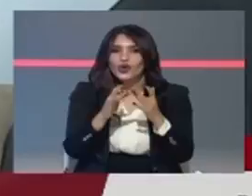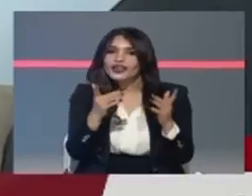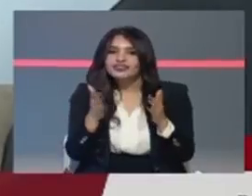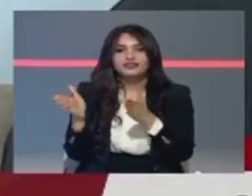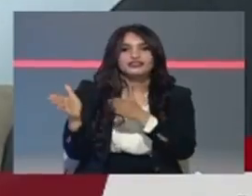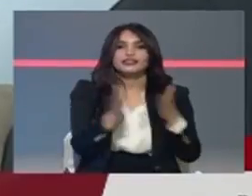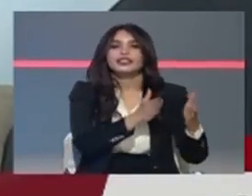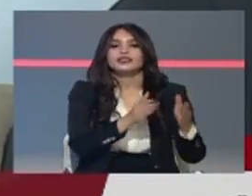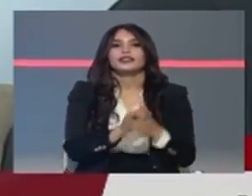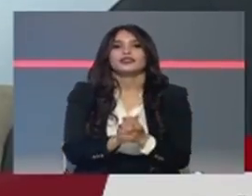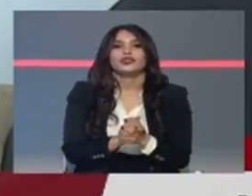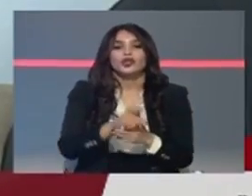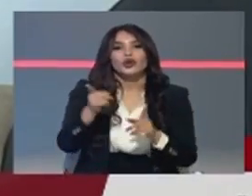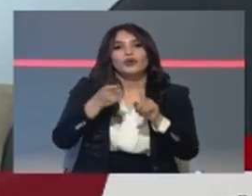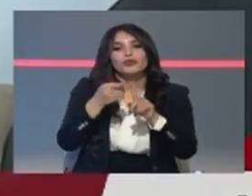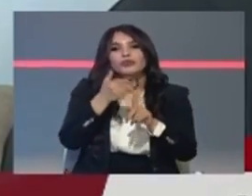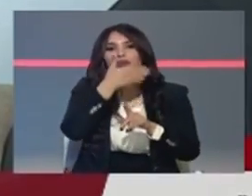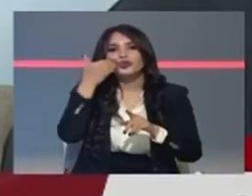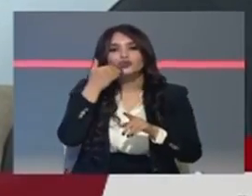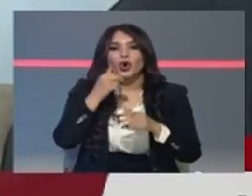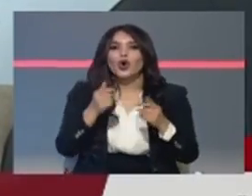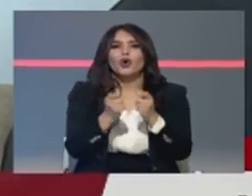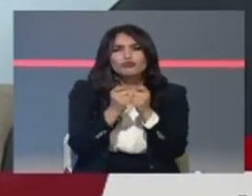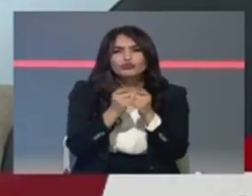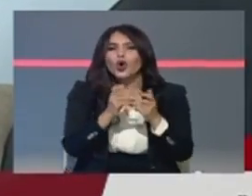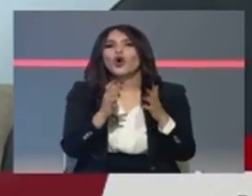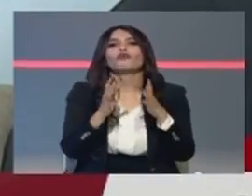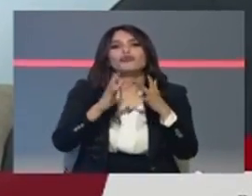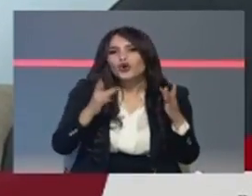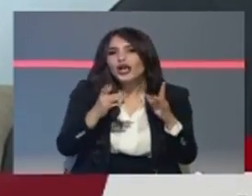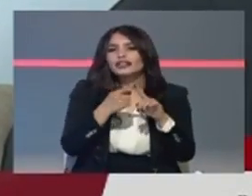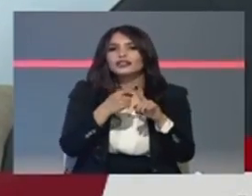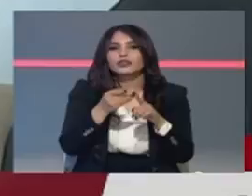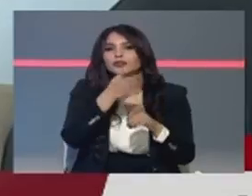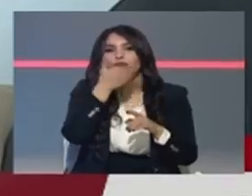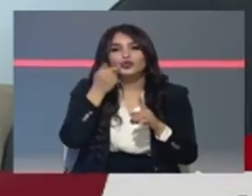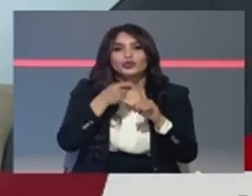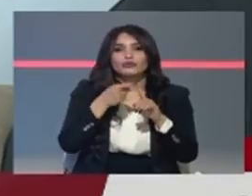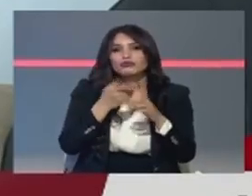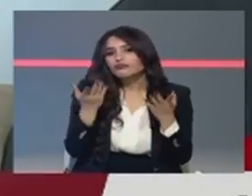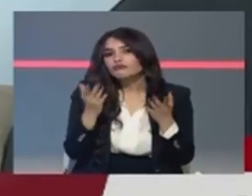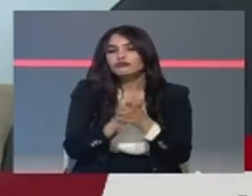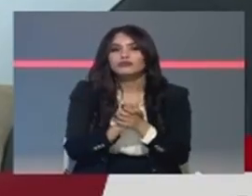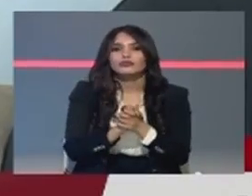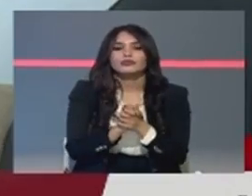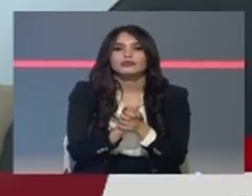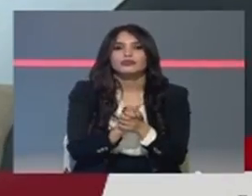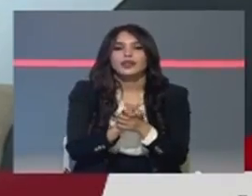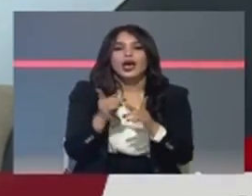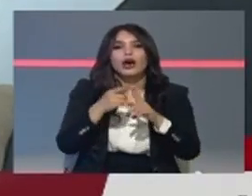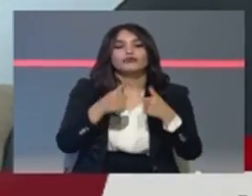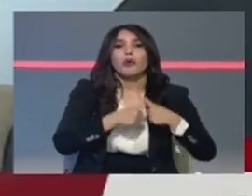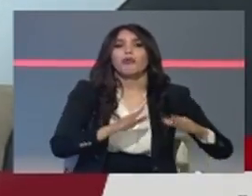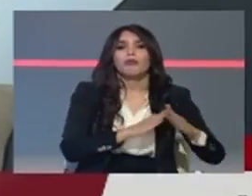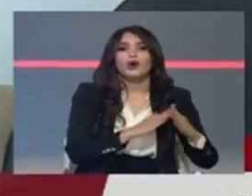شويه. جي غامبو باش ما يقعدوش برشا ديما كونيكتي، توا زاد سي ديفيسيل باش تفسر لهم كانكم راهم قاعدين في